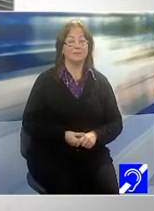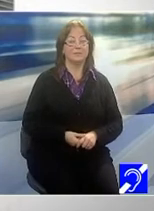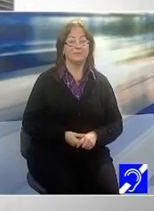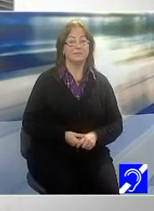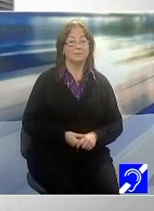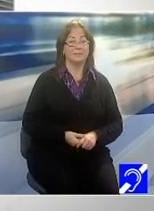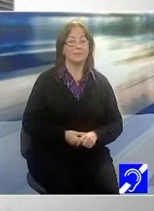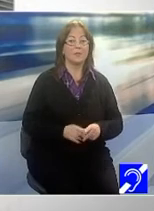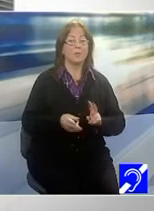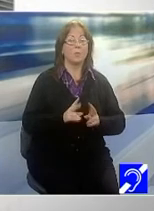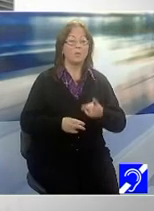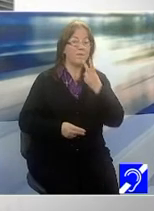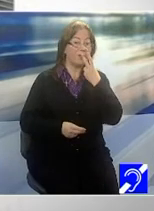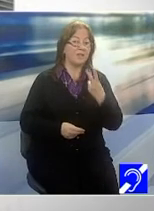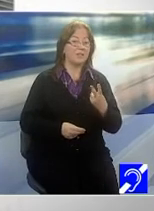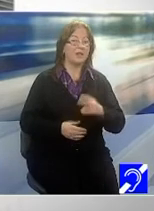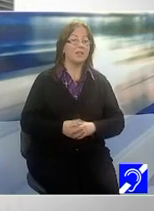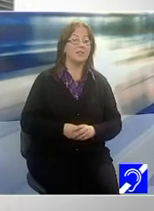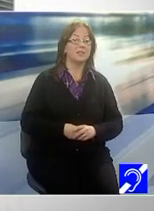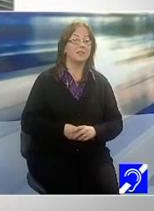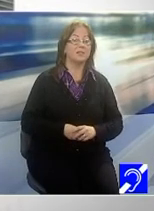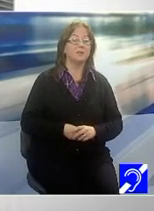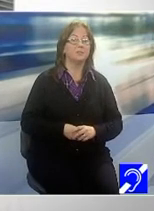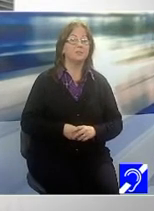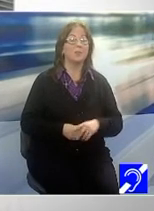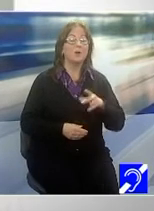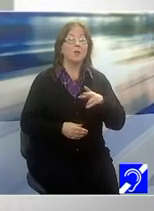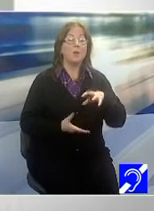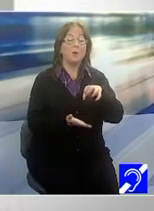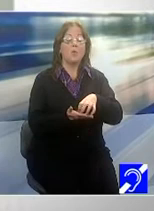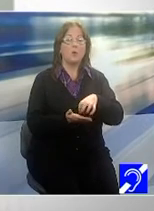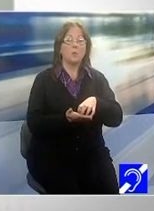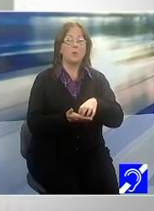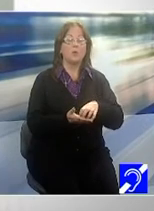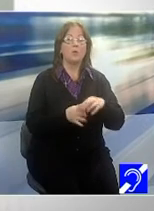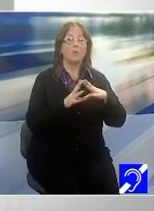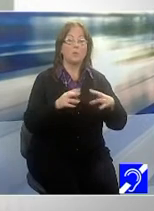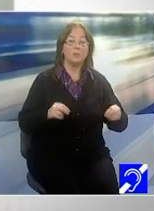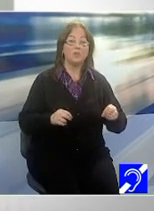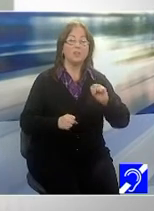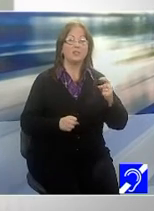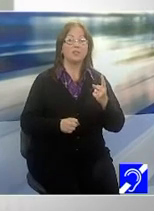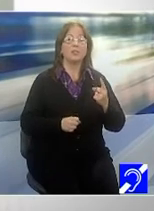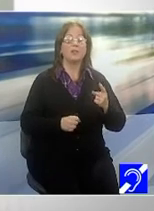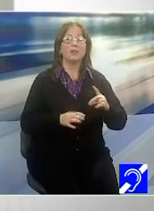Cum vedeți poziția României acum și relația